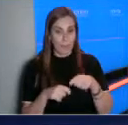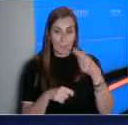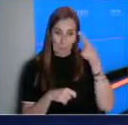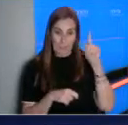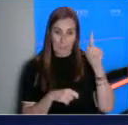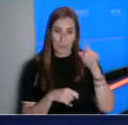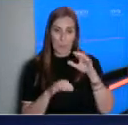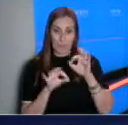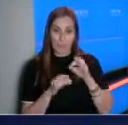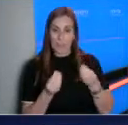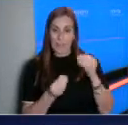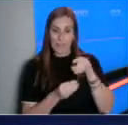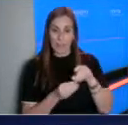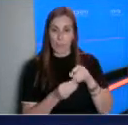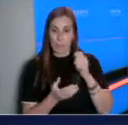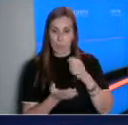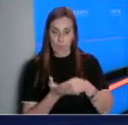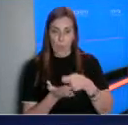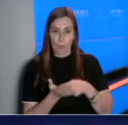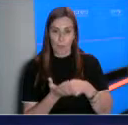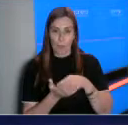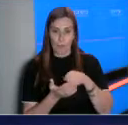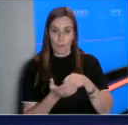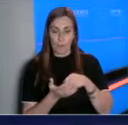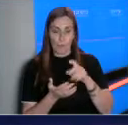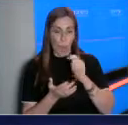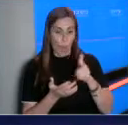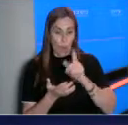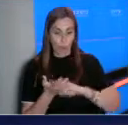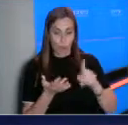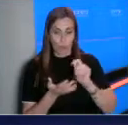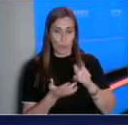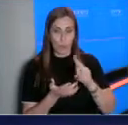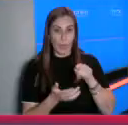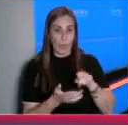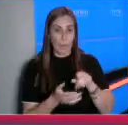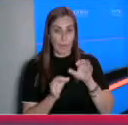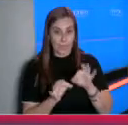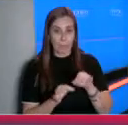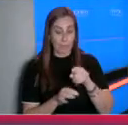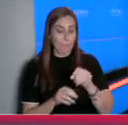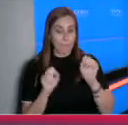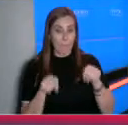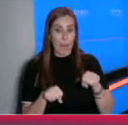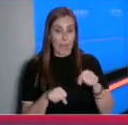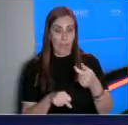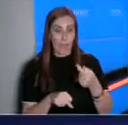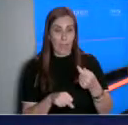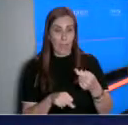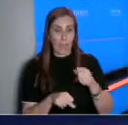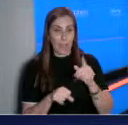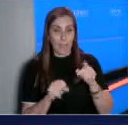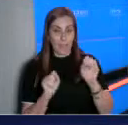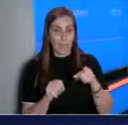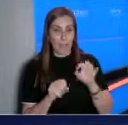במיזם, שבעצם מעבר לזה שהם משלמים, הם בהוראת קבע חודשית, יש להם גם בעצם, הם בעלי ההון שלנו, הם